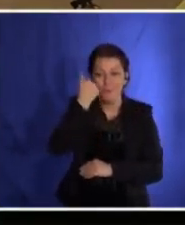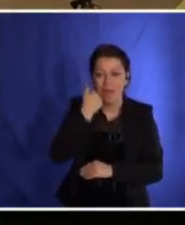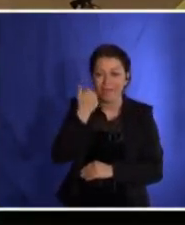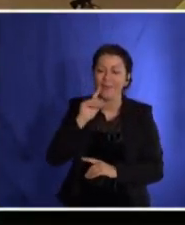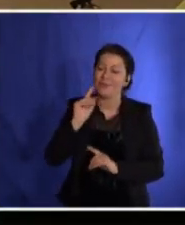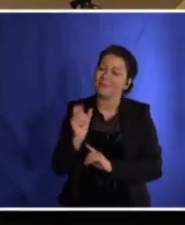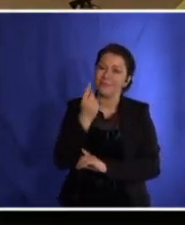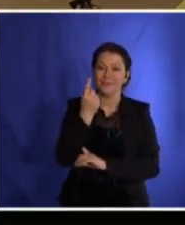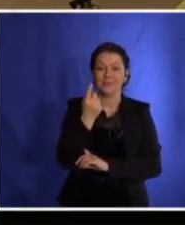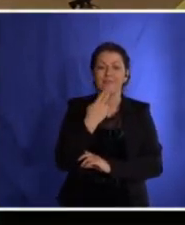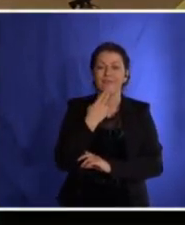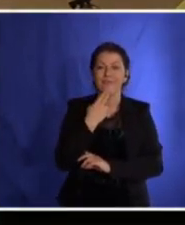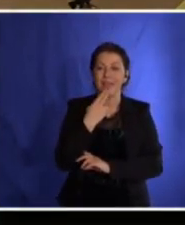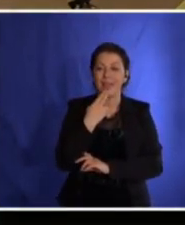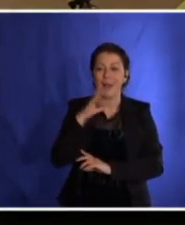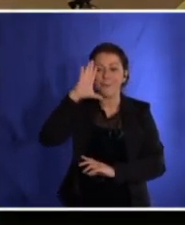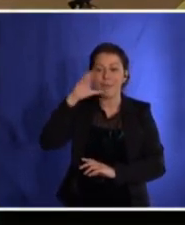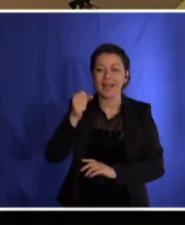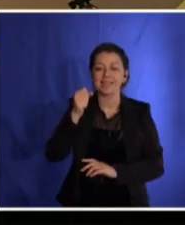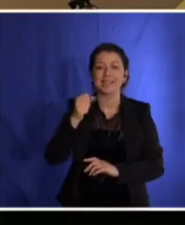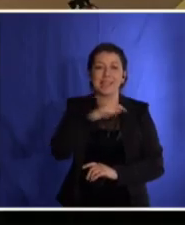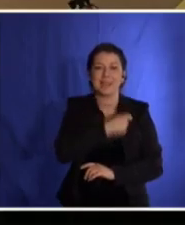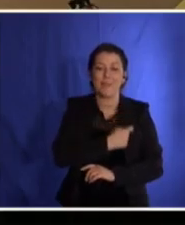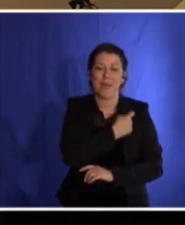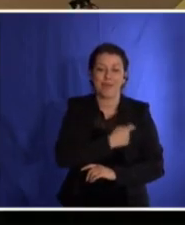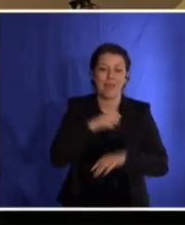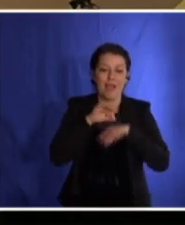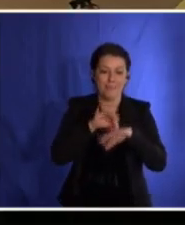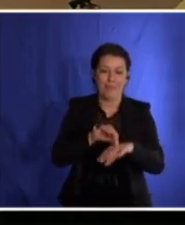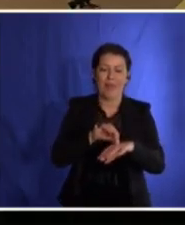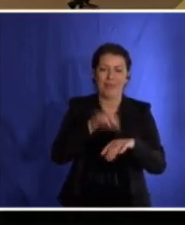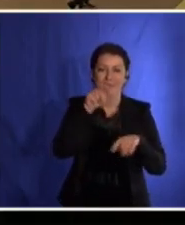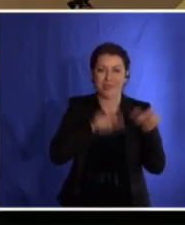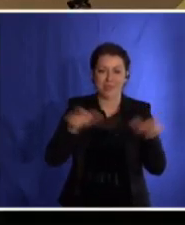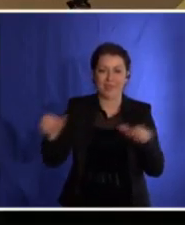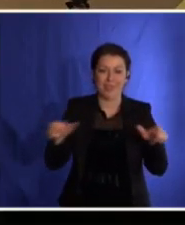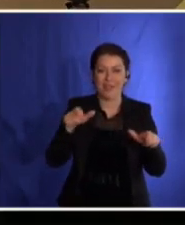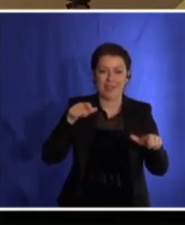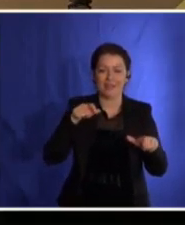unsere Bezirksparteiobleute zu mir auf die Bühne.